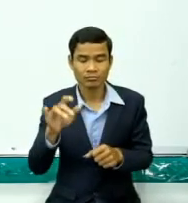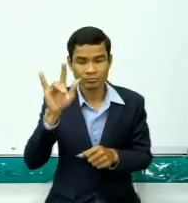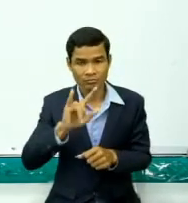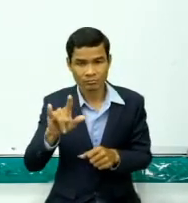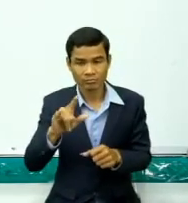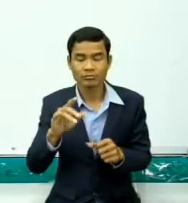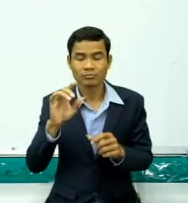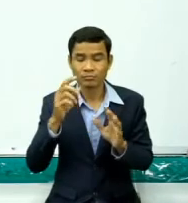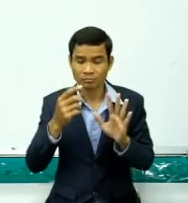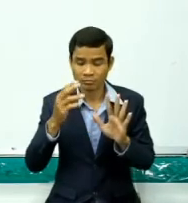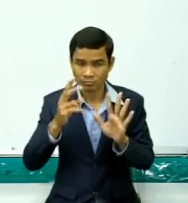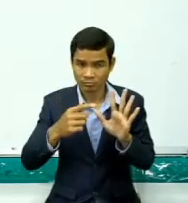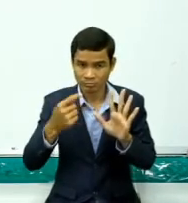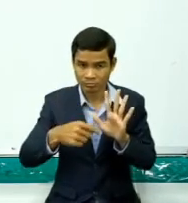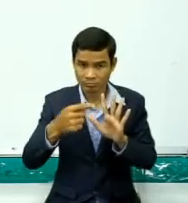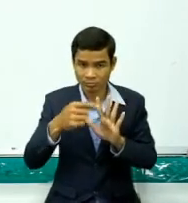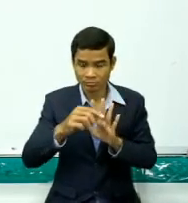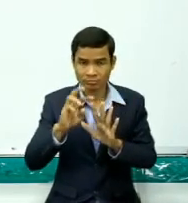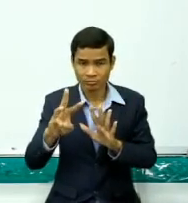nâng xạ tình bay ní